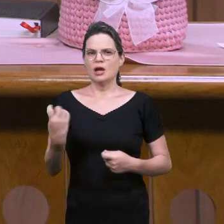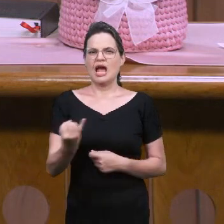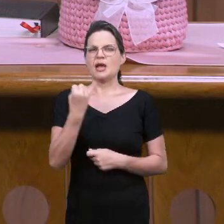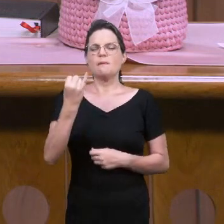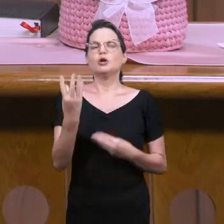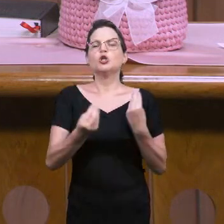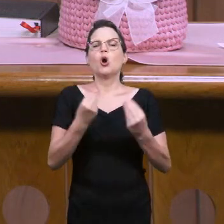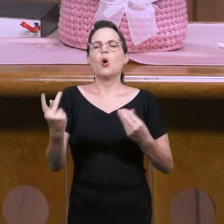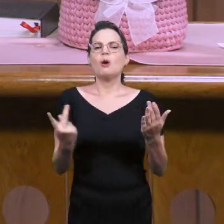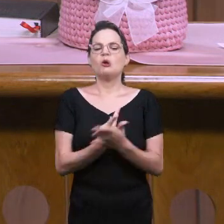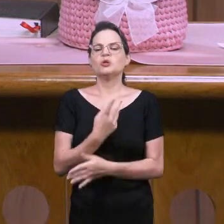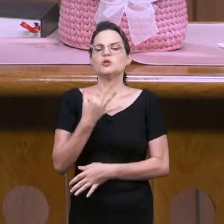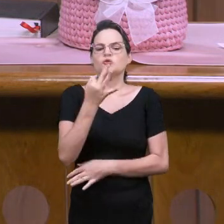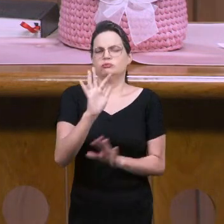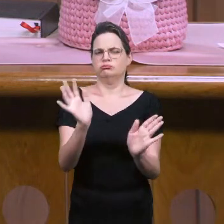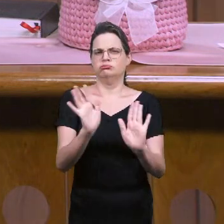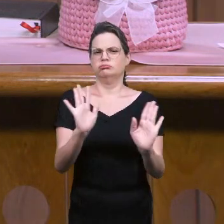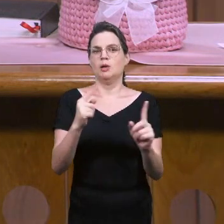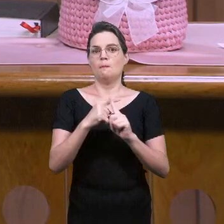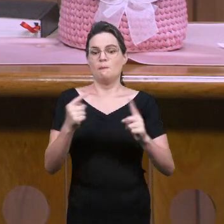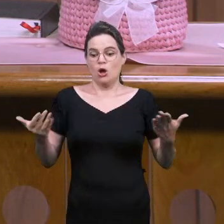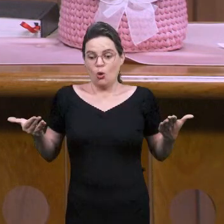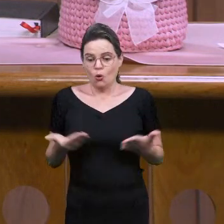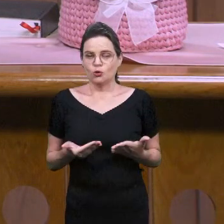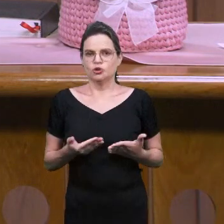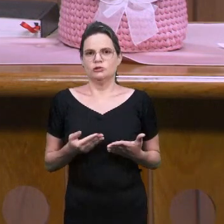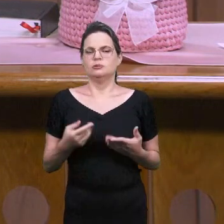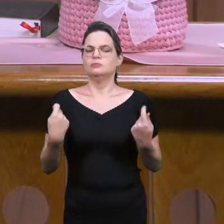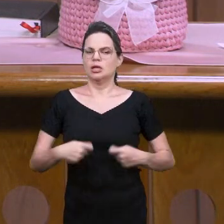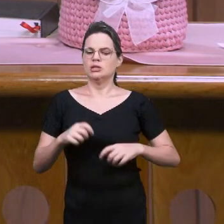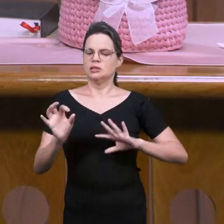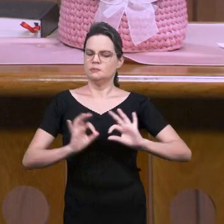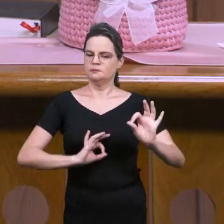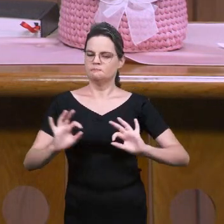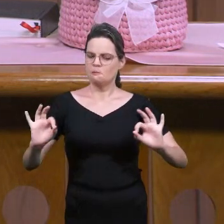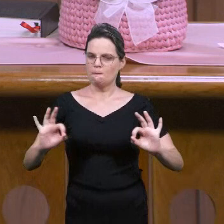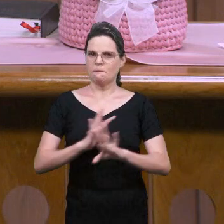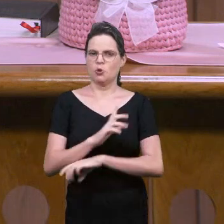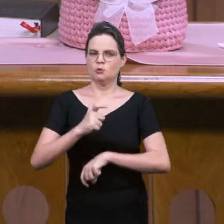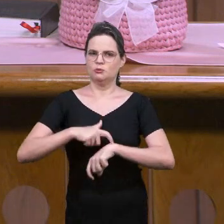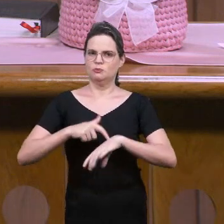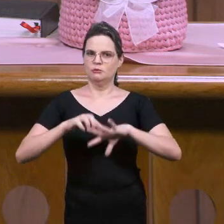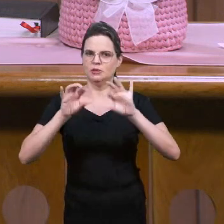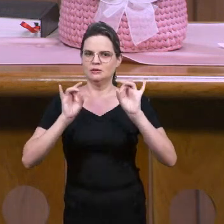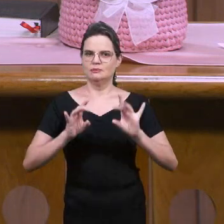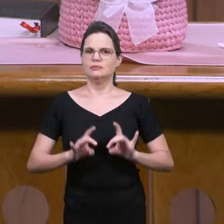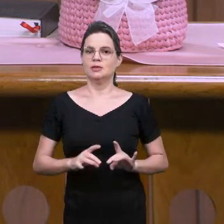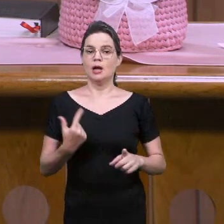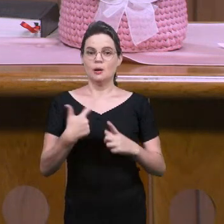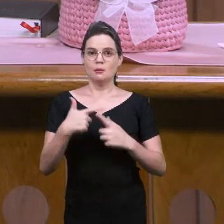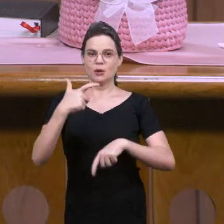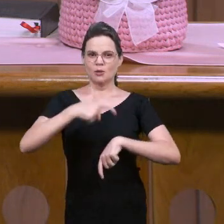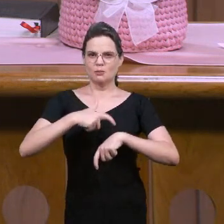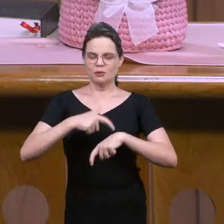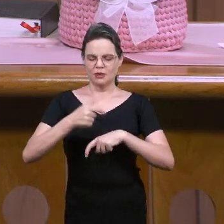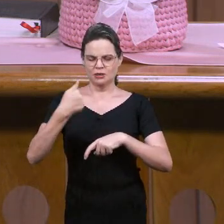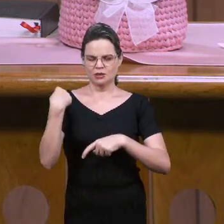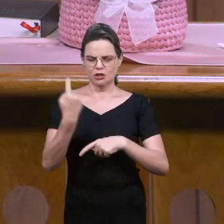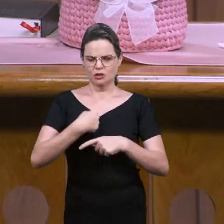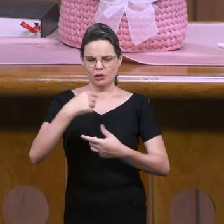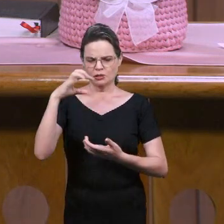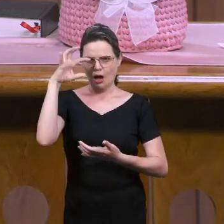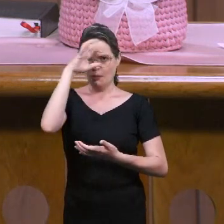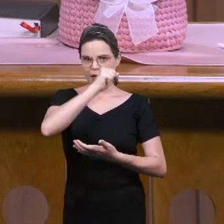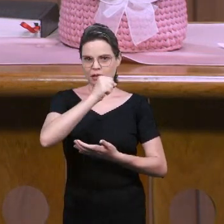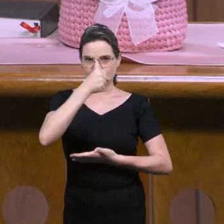peu importe comment sera le millénium. Donc, ce qui importe, c'est que l'Église est préparée pour ce moment. Donc, elle